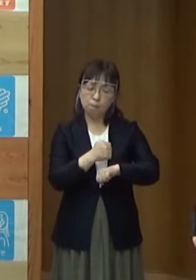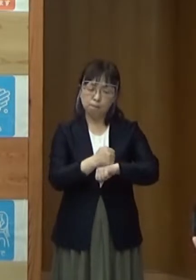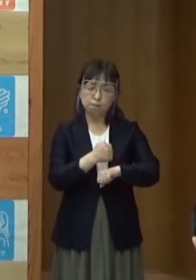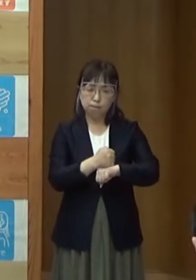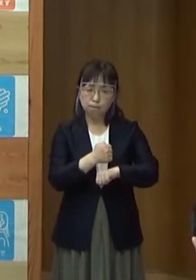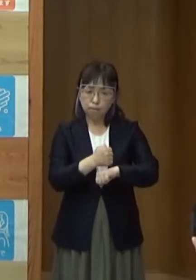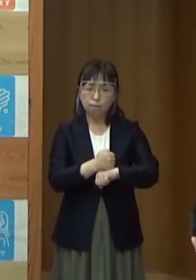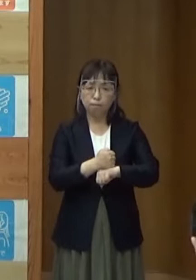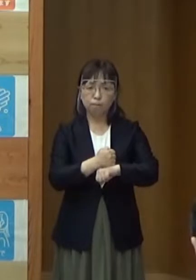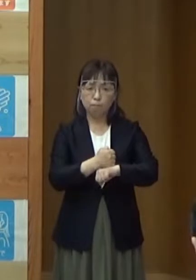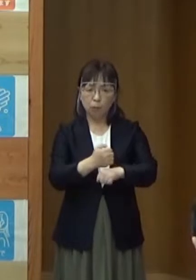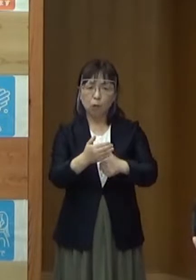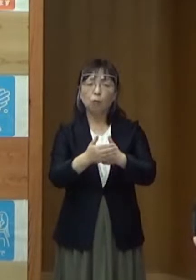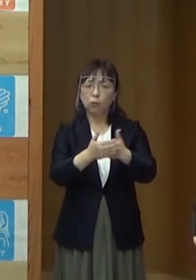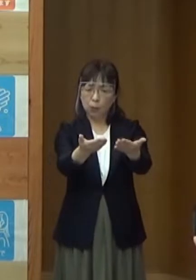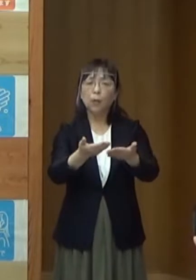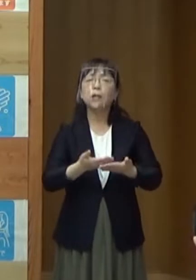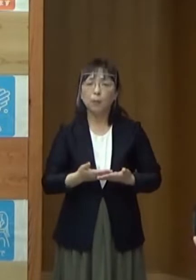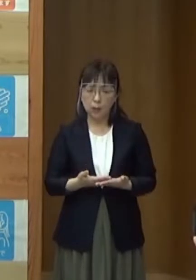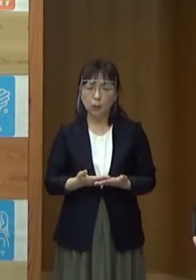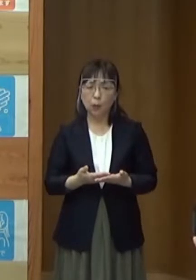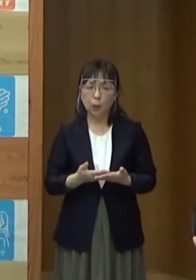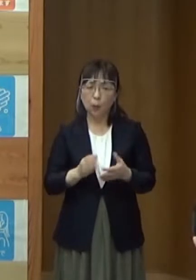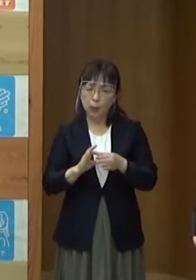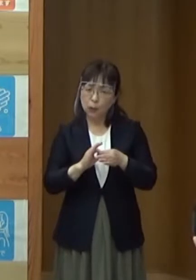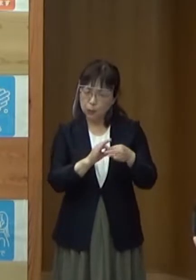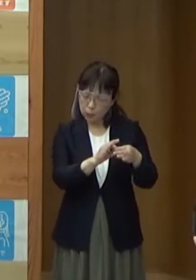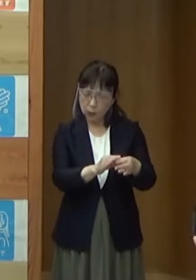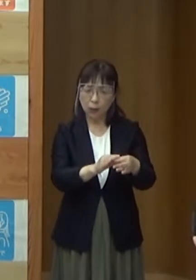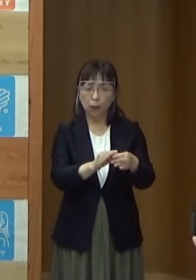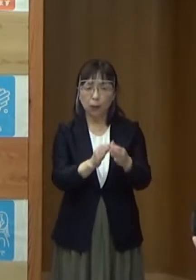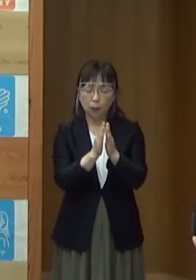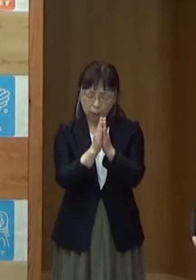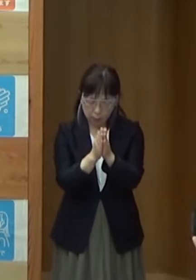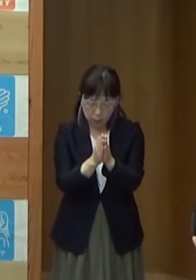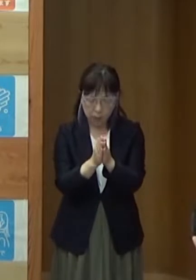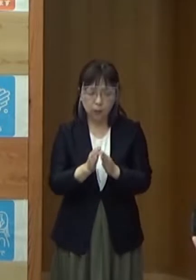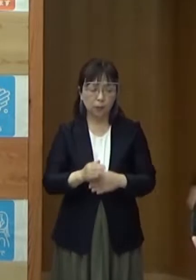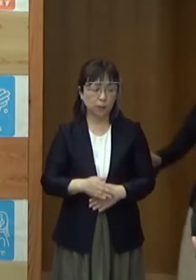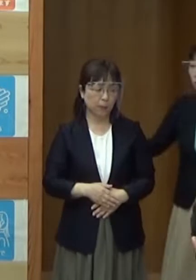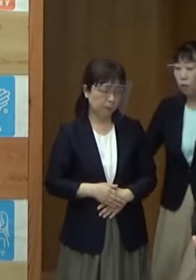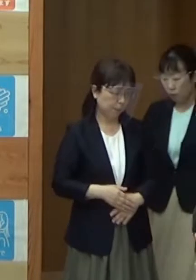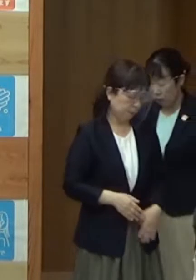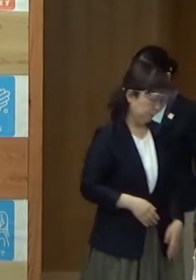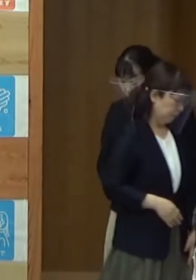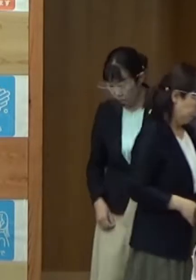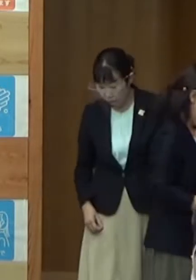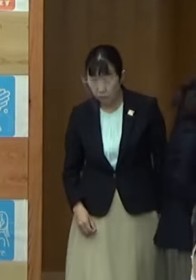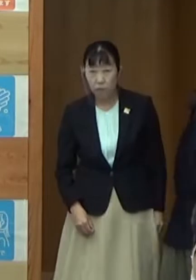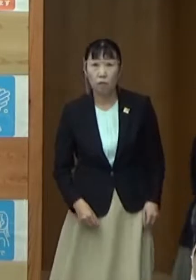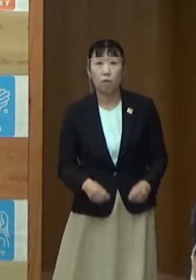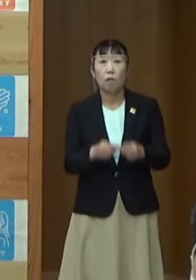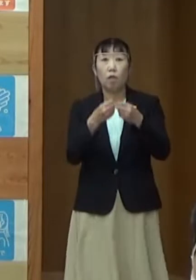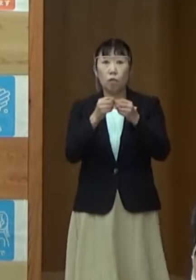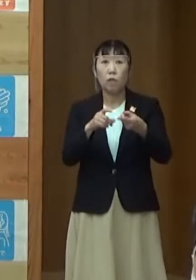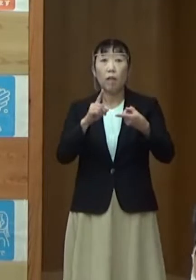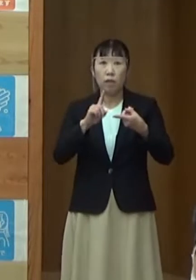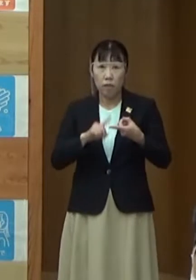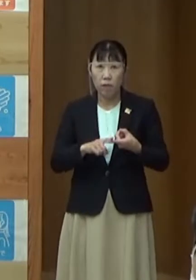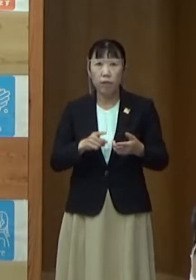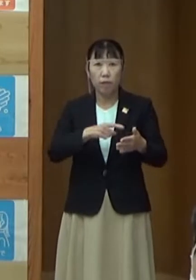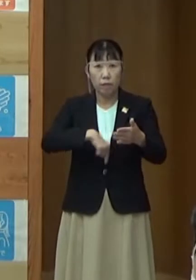てますけども、引き続きご協力をお願い申し上げます。具体的には札幌市内においてはです